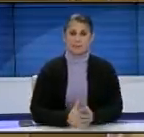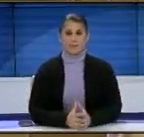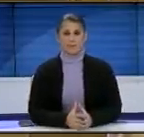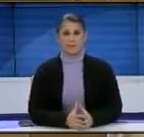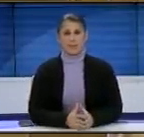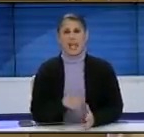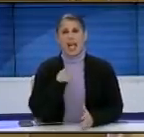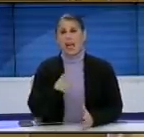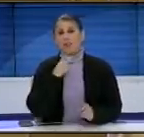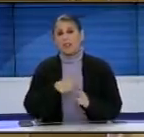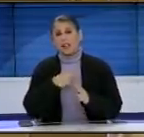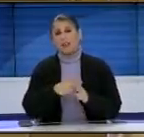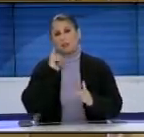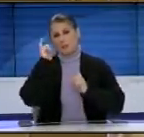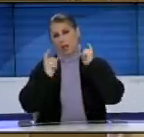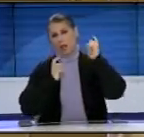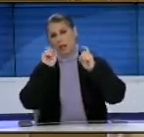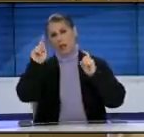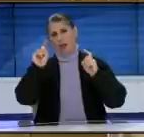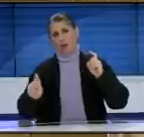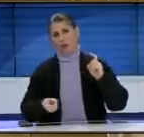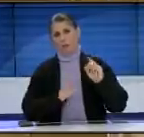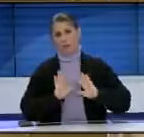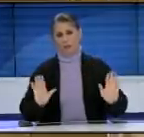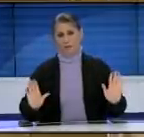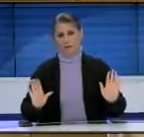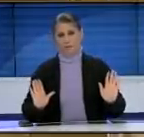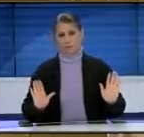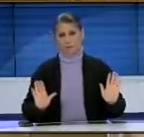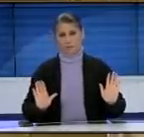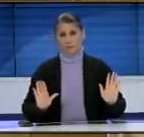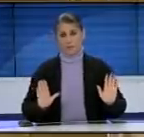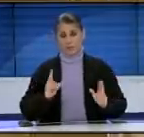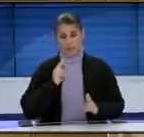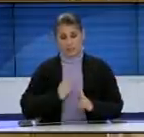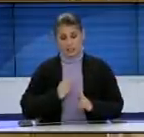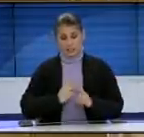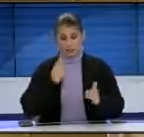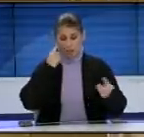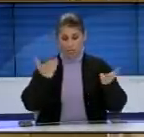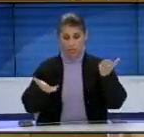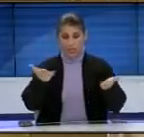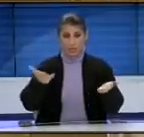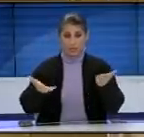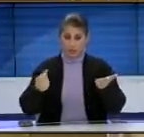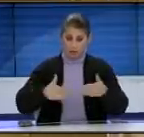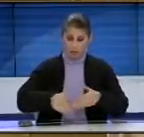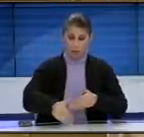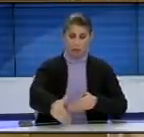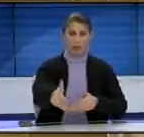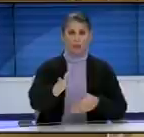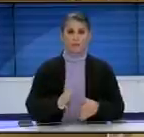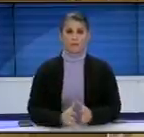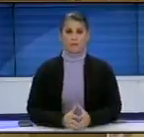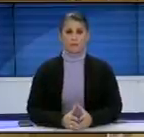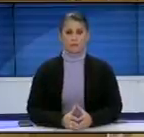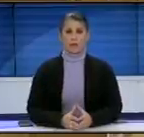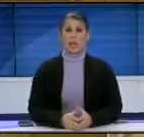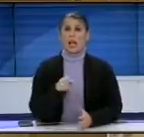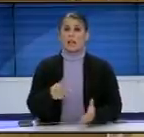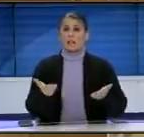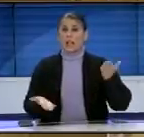Αυτά είναι τα κρίσιμα ερωτήματα, τα κρίσιμα διλήμματα που έχουμε μπροστά μας. Και αυτά